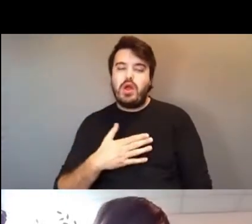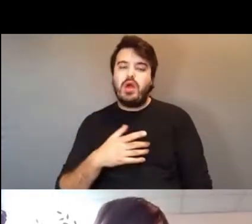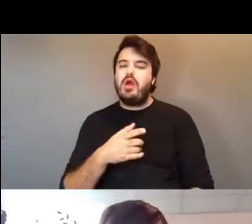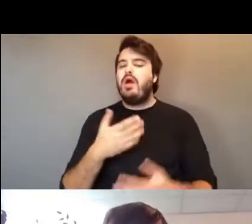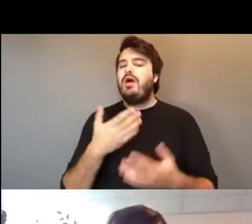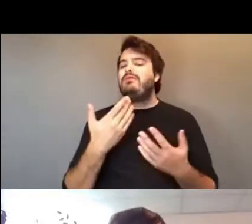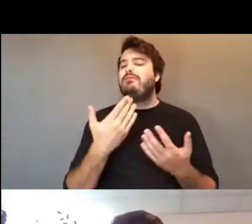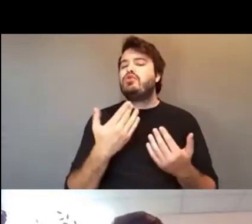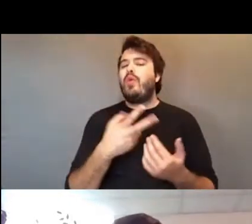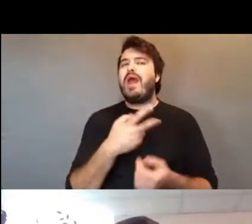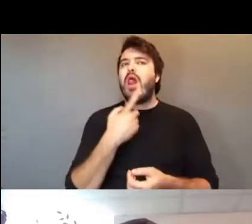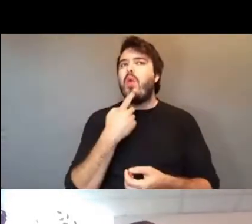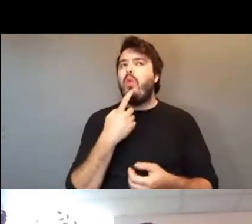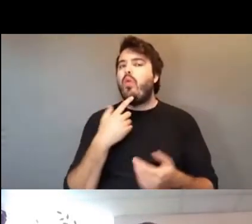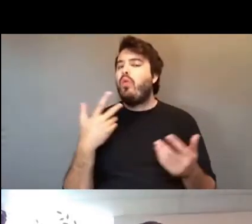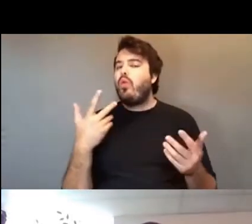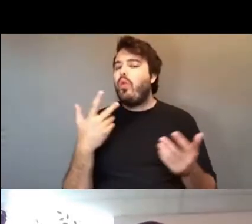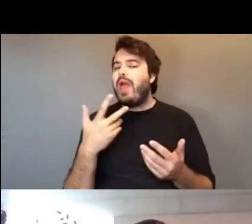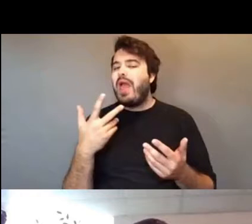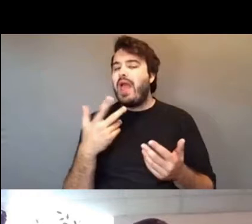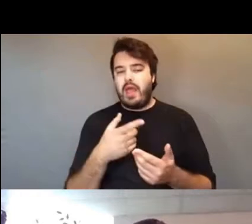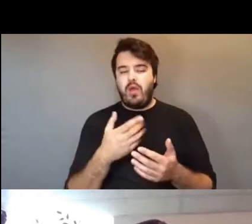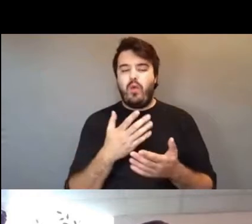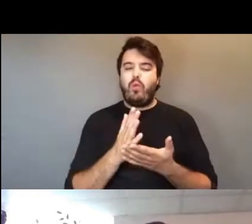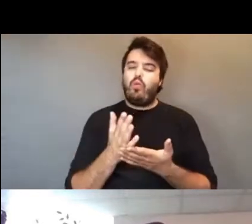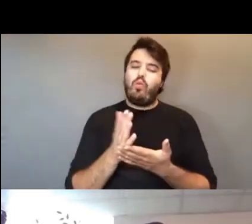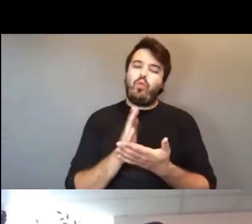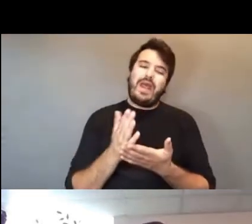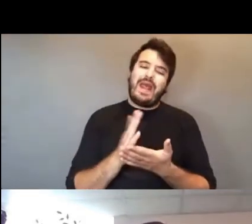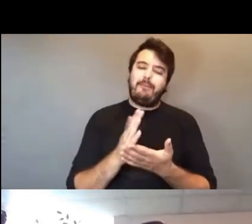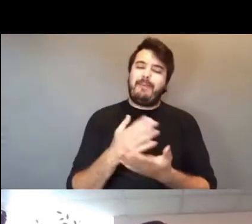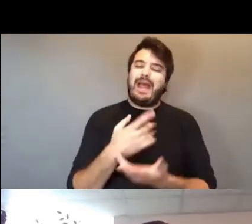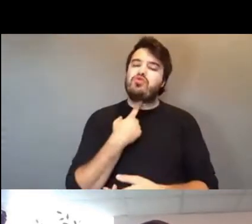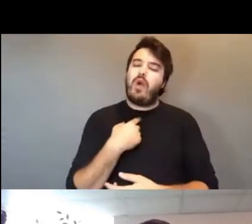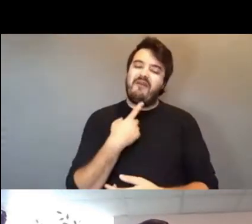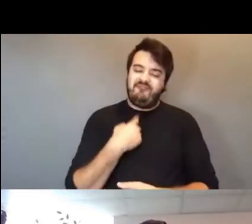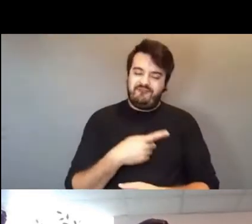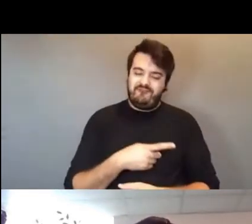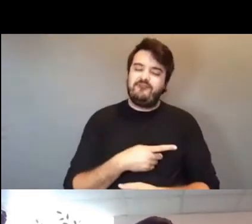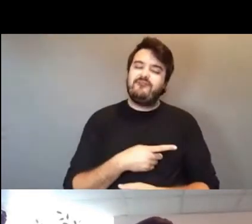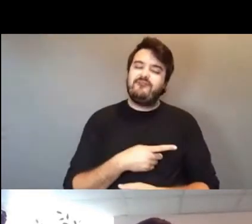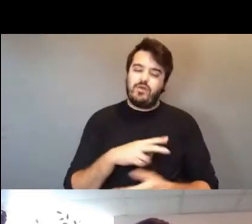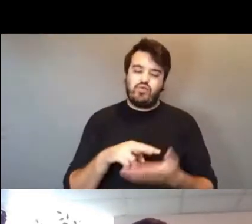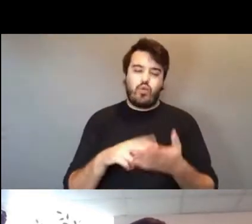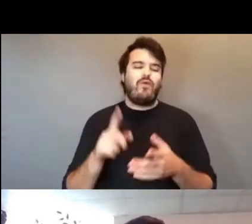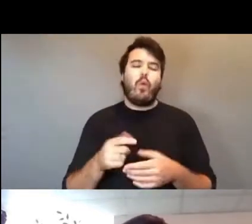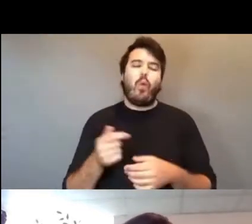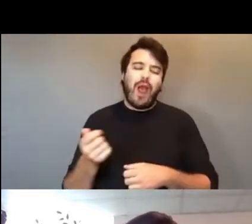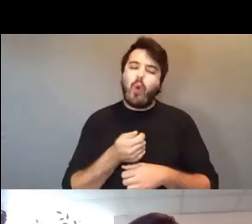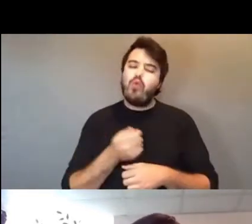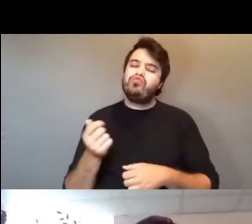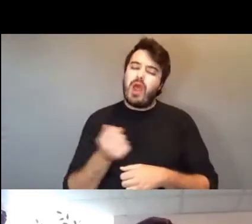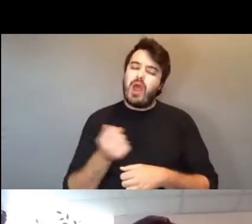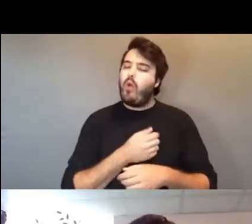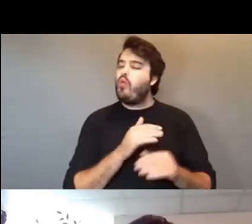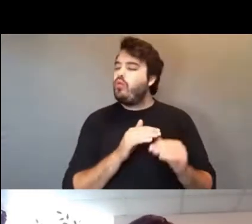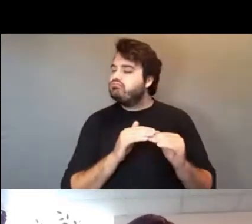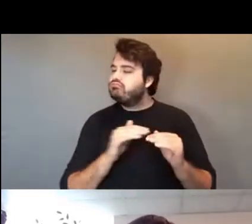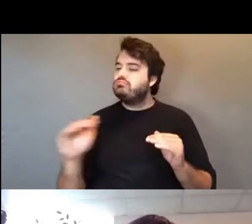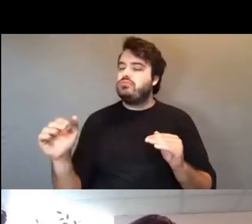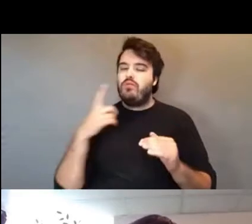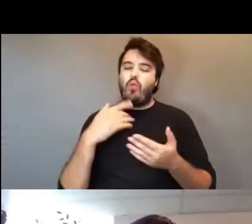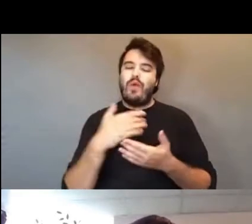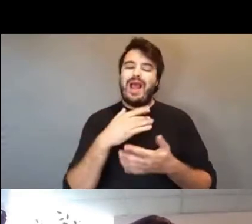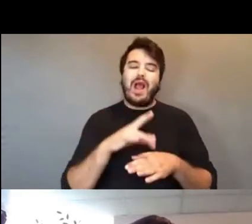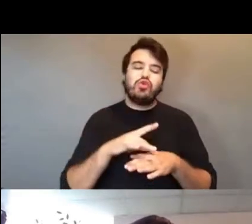en eau, c'est une plante moyennement assoiffée. Donc, vous avez toujours besoin d'arroser constamment pour garder le sol